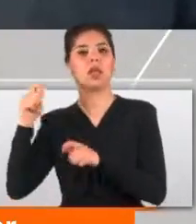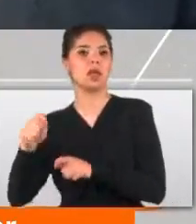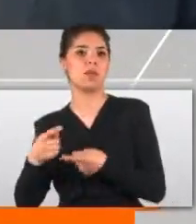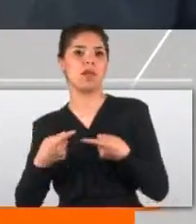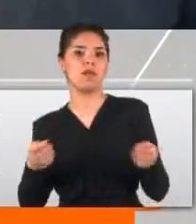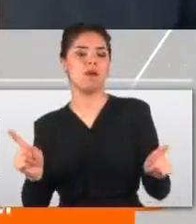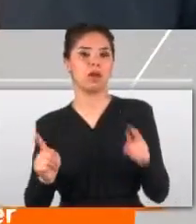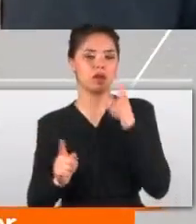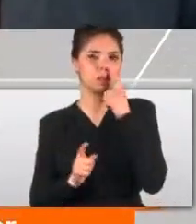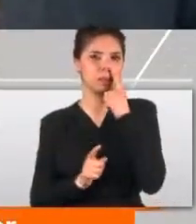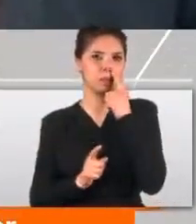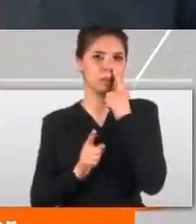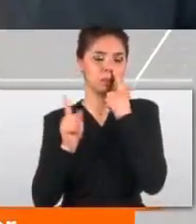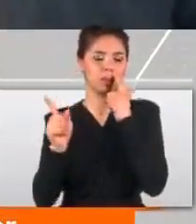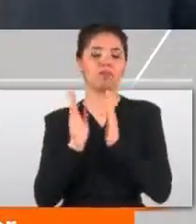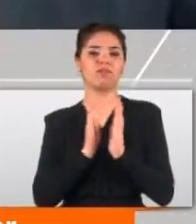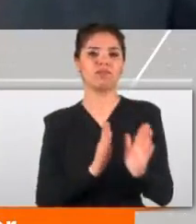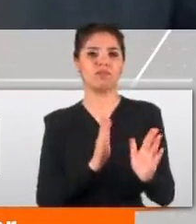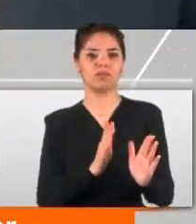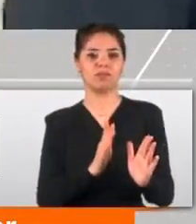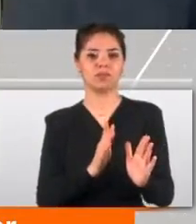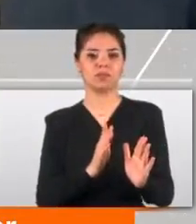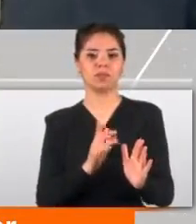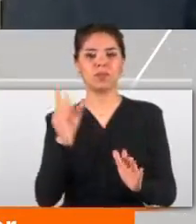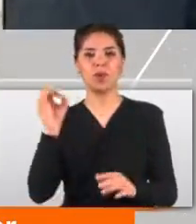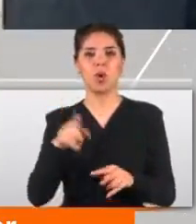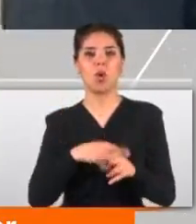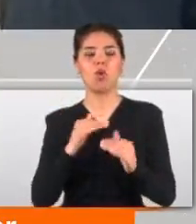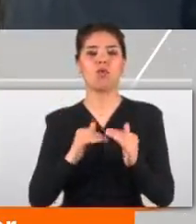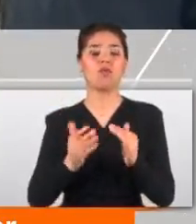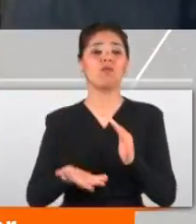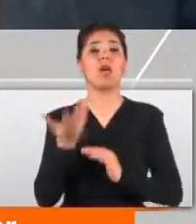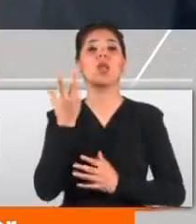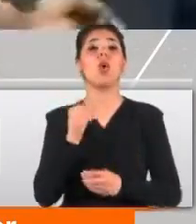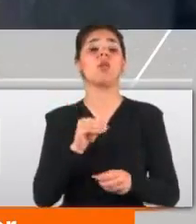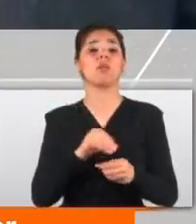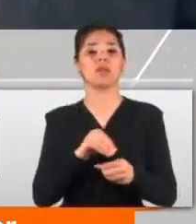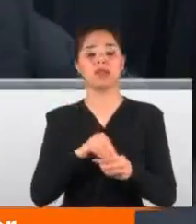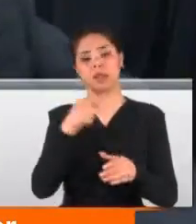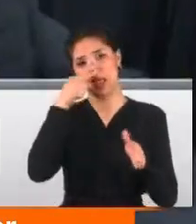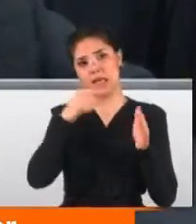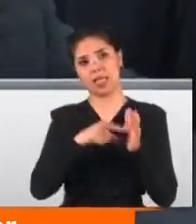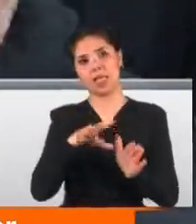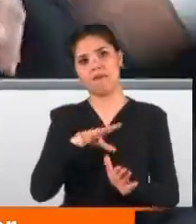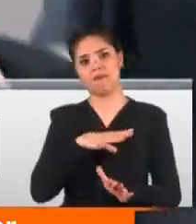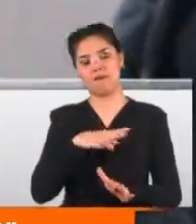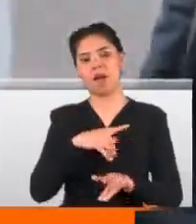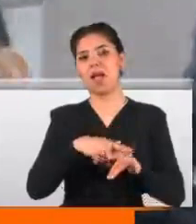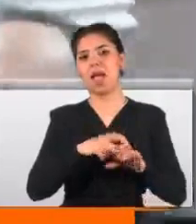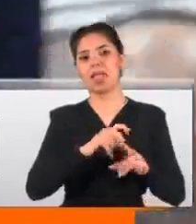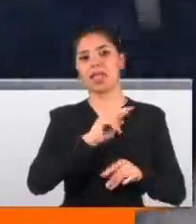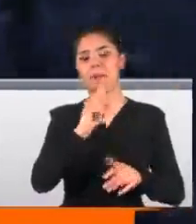farklıydı. O el devam ediyor. Belli bir oyu aşmaması sanki hedeflenmiş. HDP ile